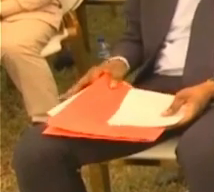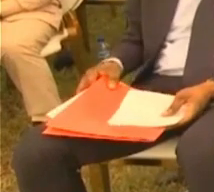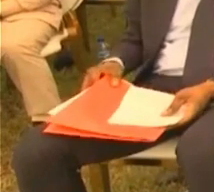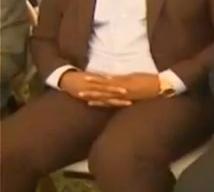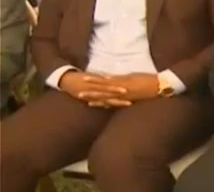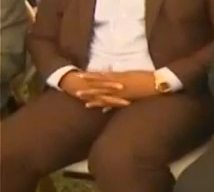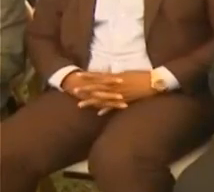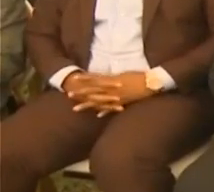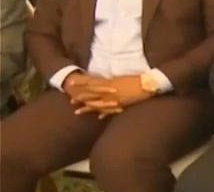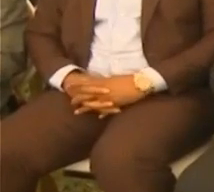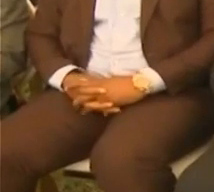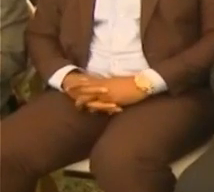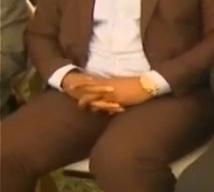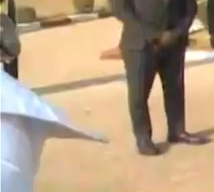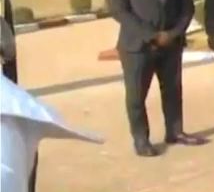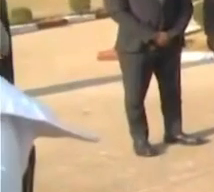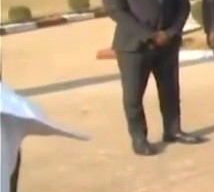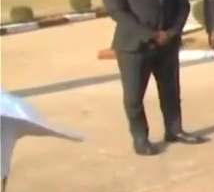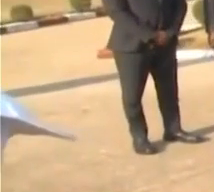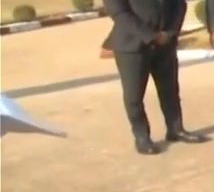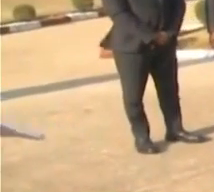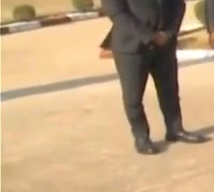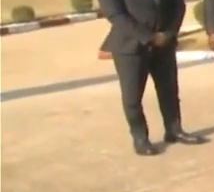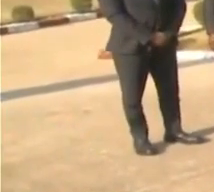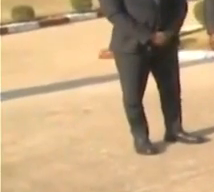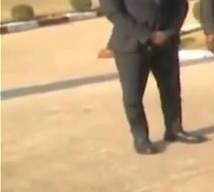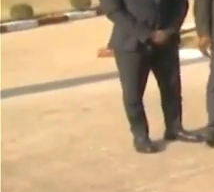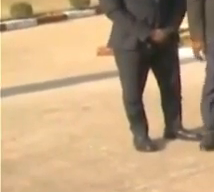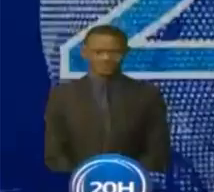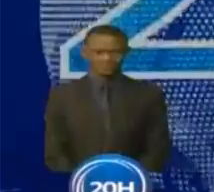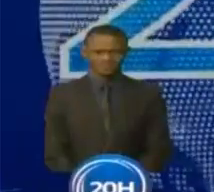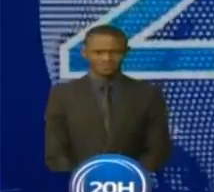soumis leurs préoccupations pour le bien-être des populations.